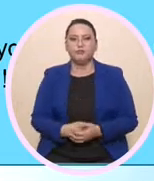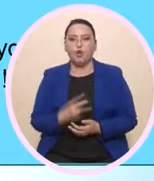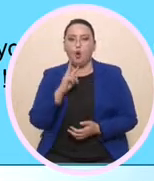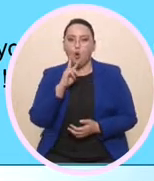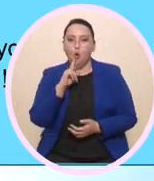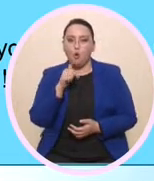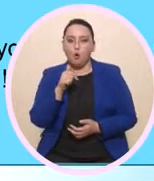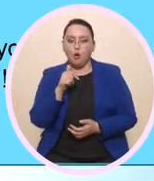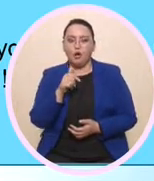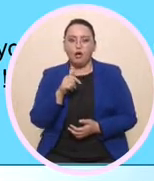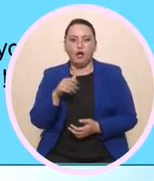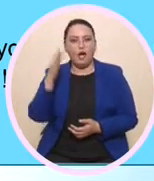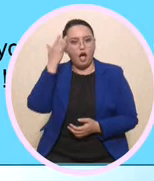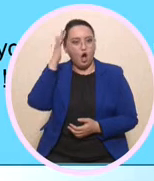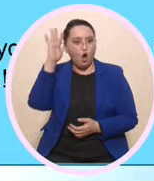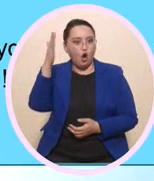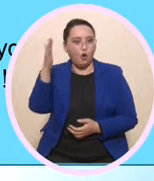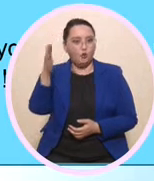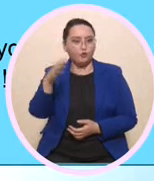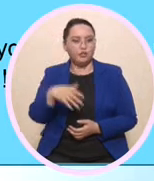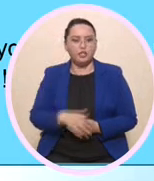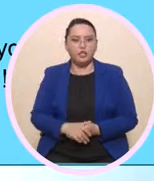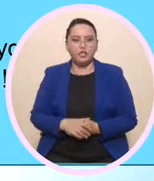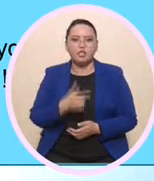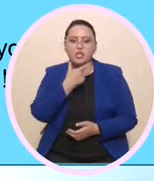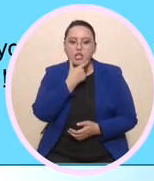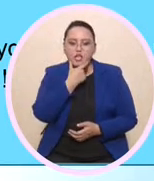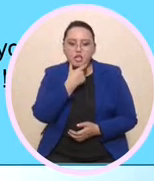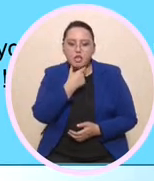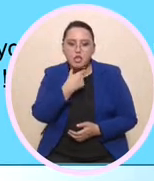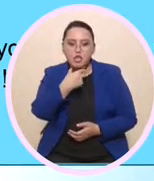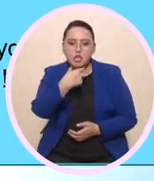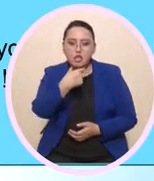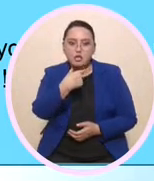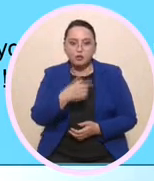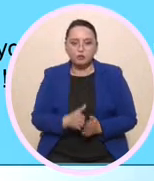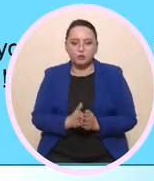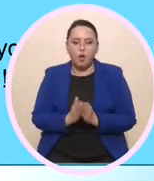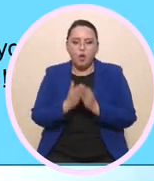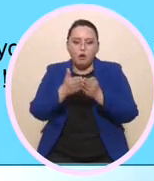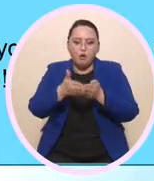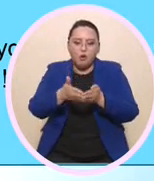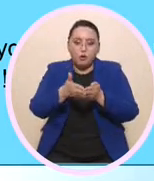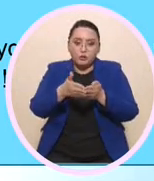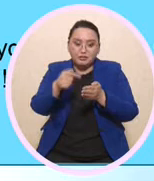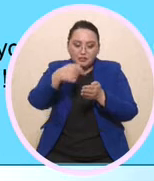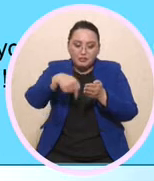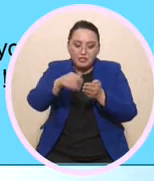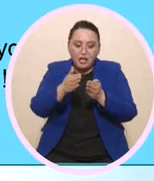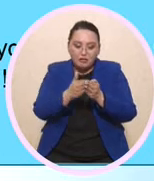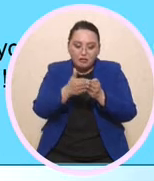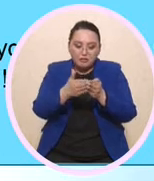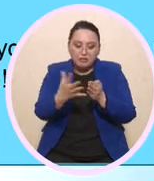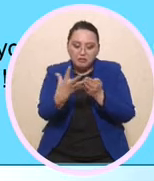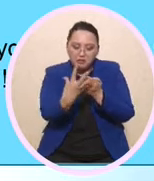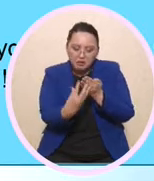Өвгний аргаш ягж исэн хөх ирвэн он удаан жил илэгдэж усанд байн байн бамбаатлаа хөөж наранд яхаршин